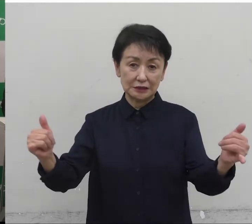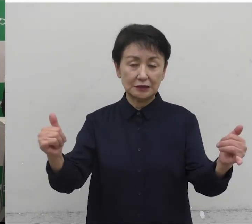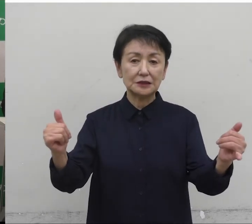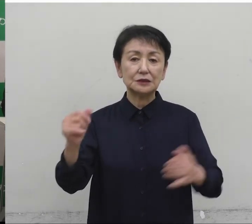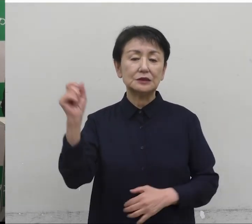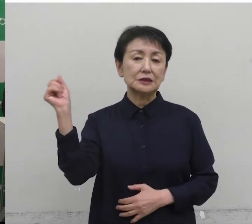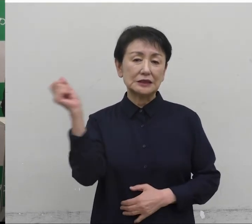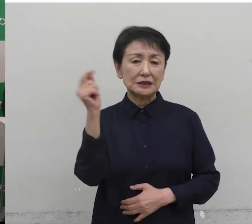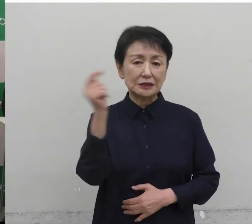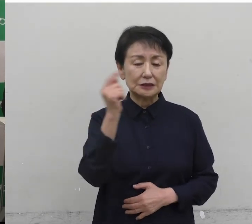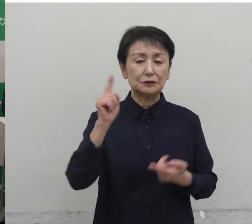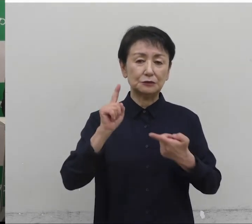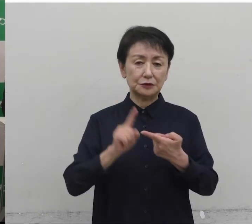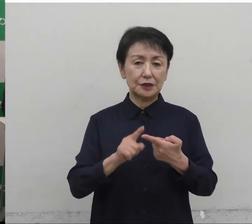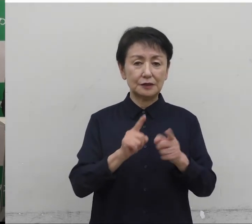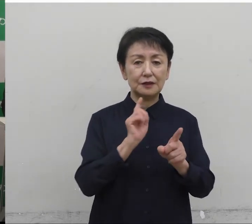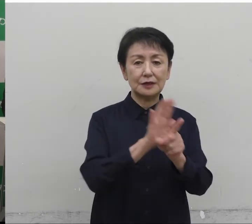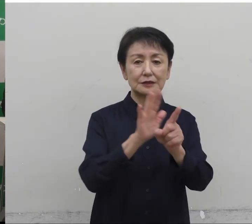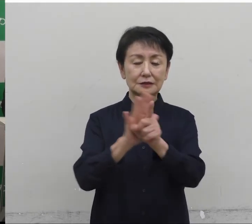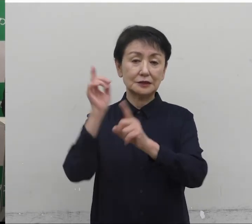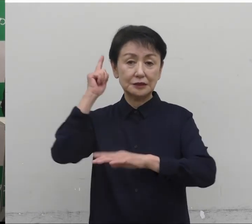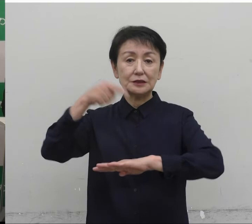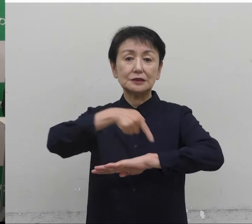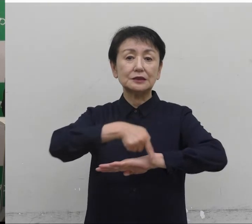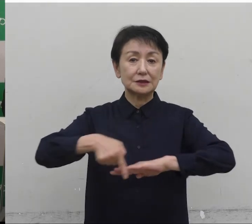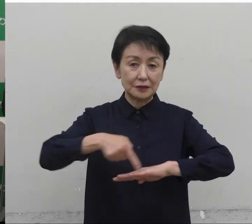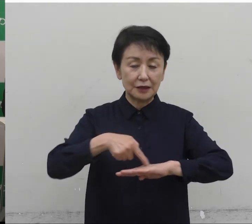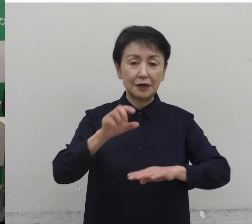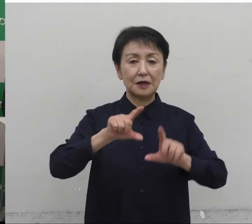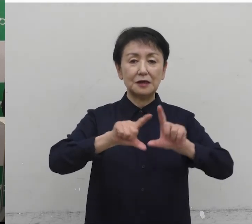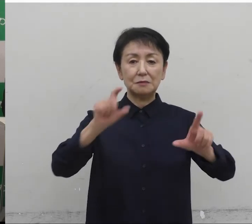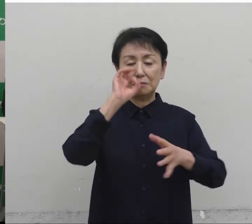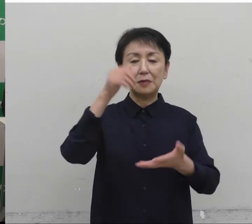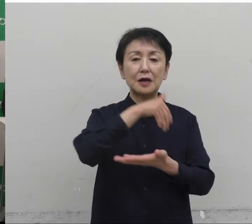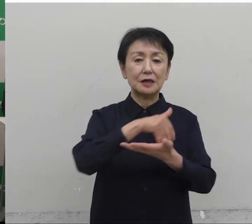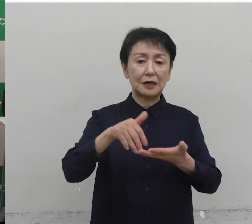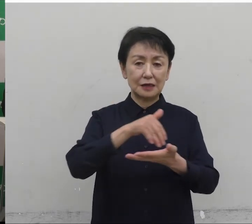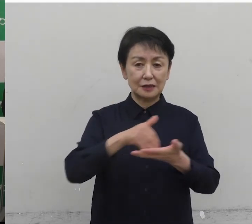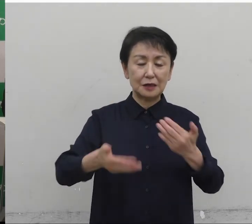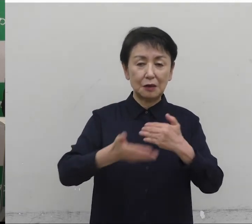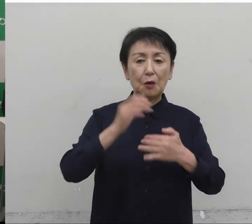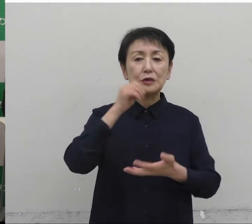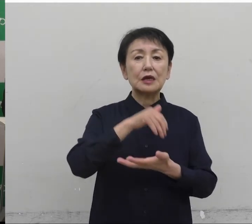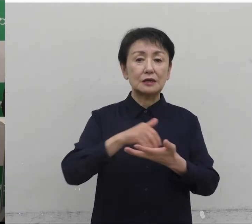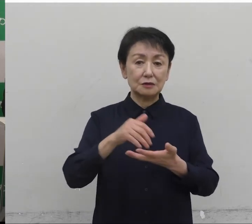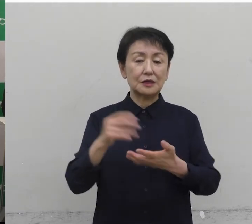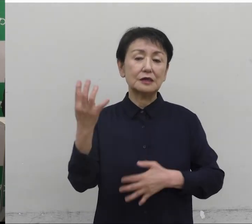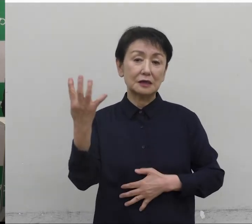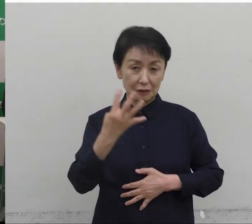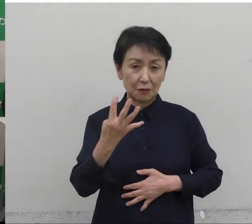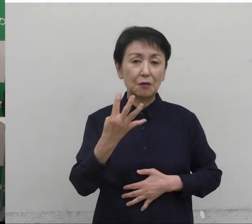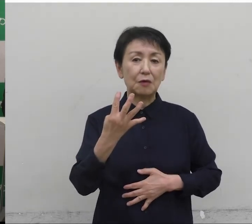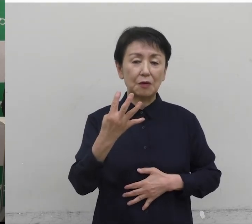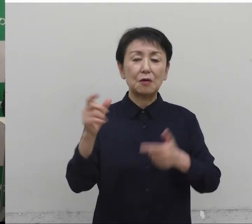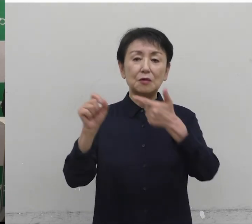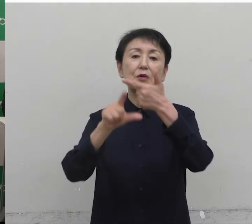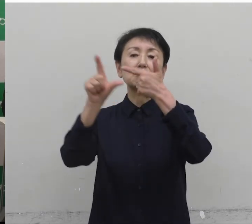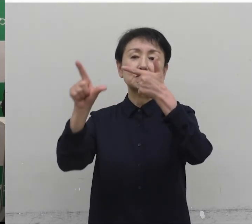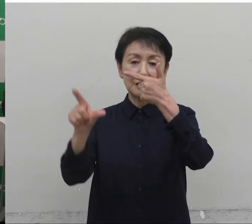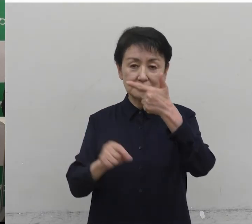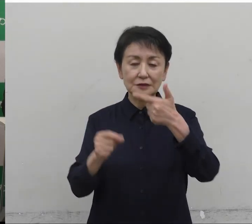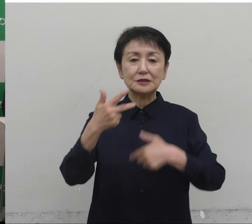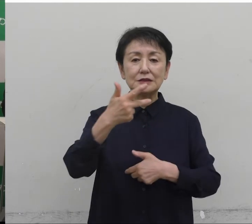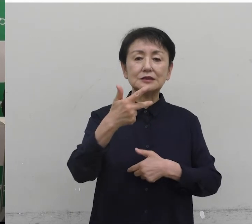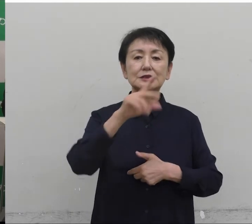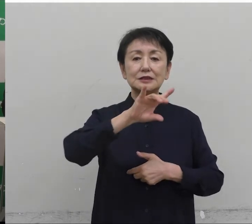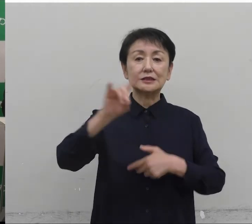一般会計補正予算第4号の議案を、来週6月26、23日の市議会の6月定例会に